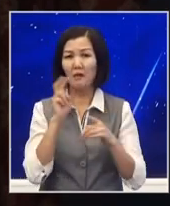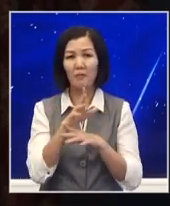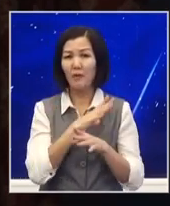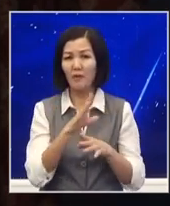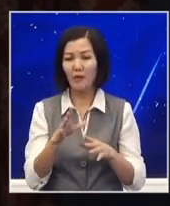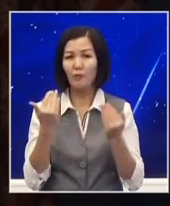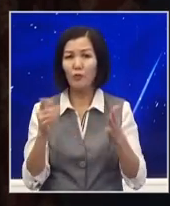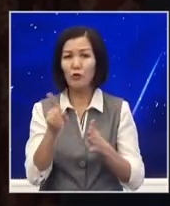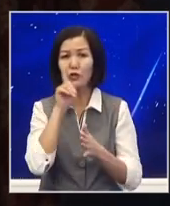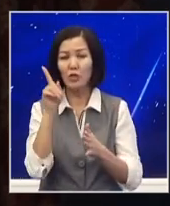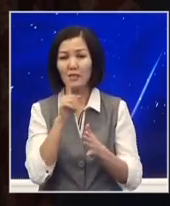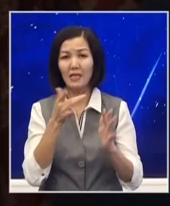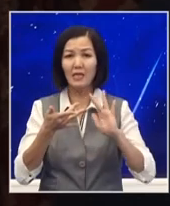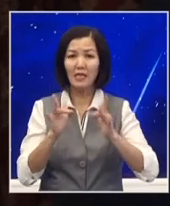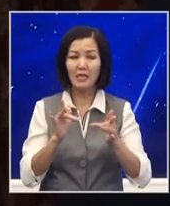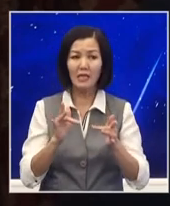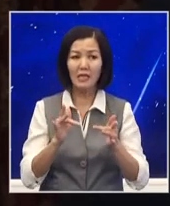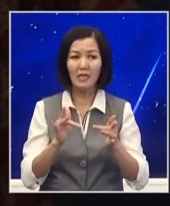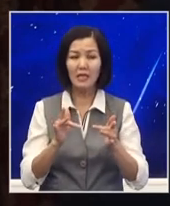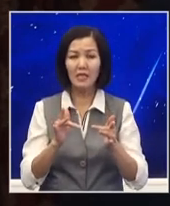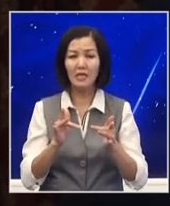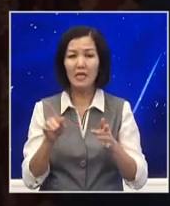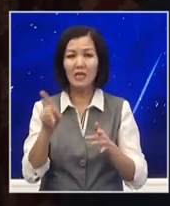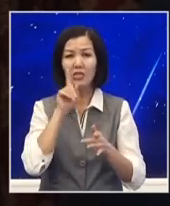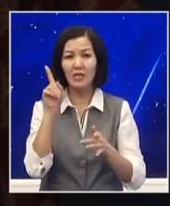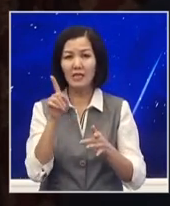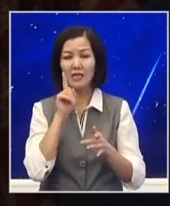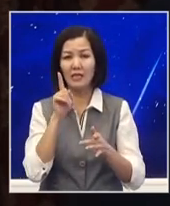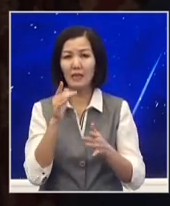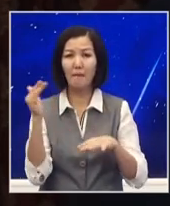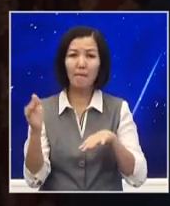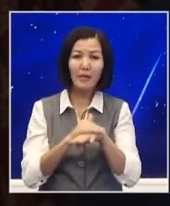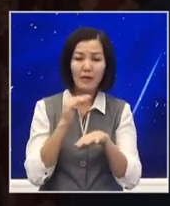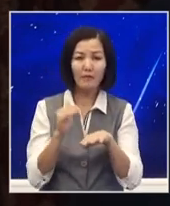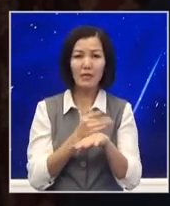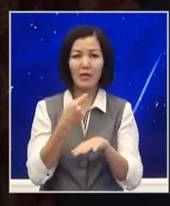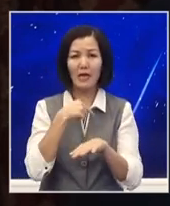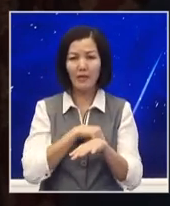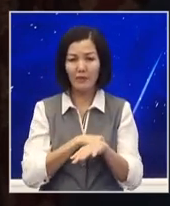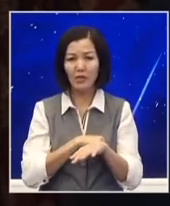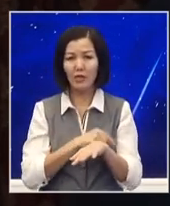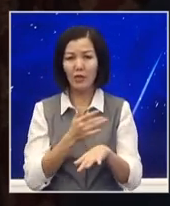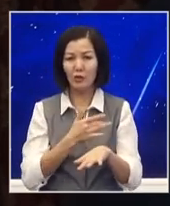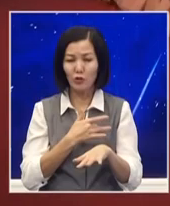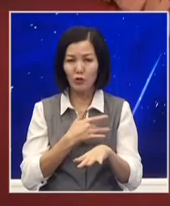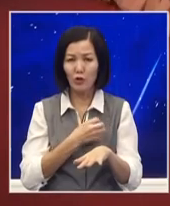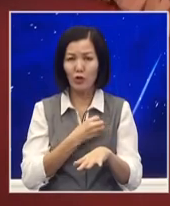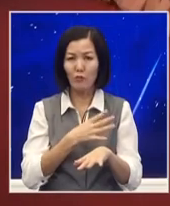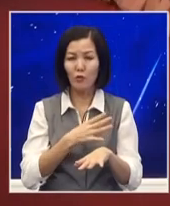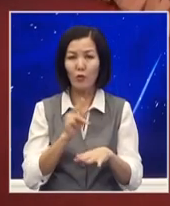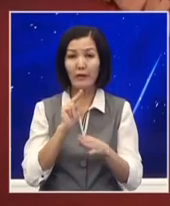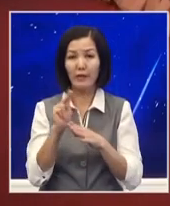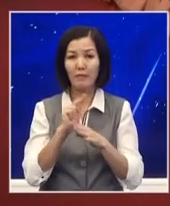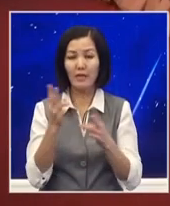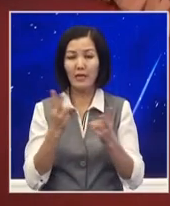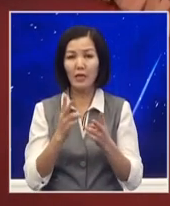бүгінгі жастардың интернеттің қосауында қалған жастарды мейірімділікке, адамгершілікке тәрбиелейді. Жалпы